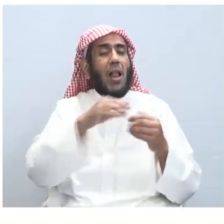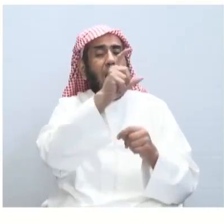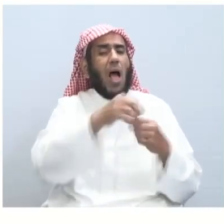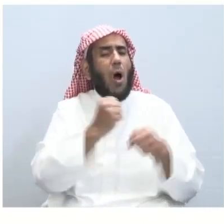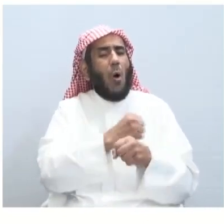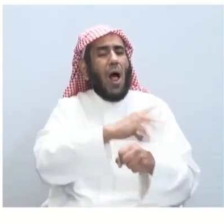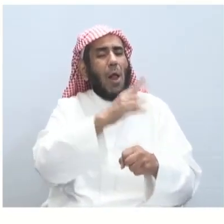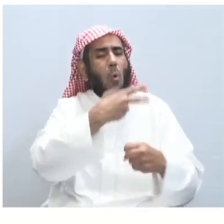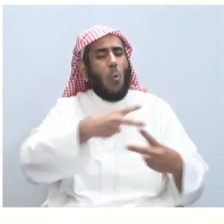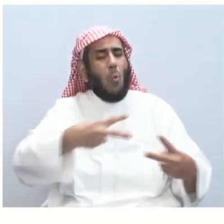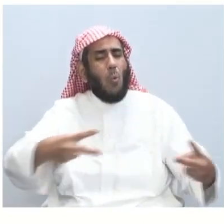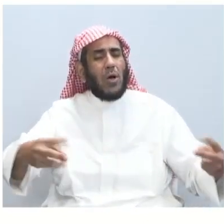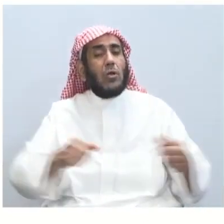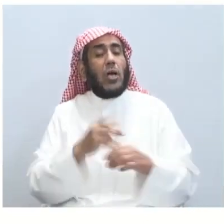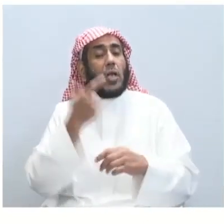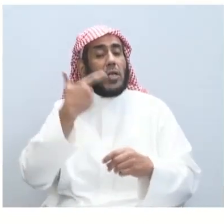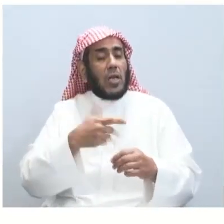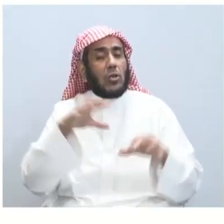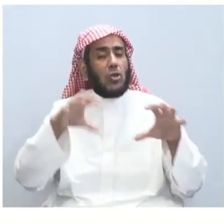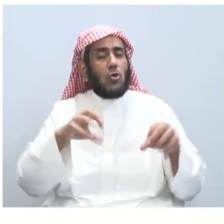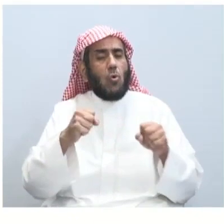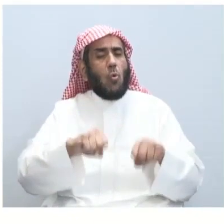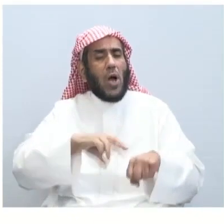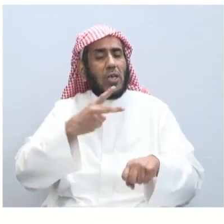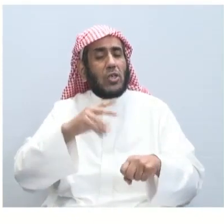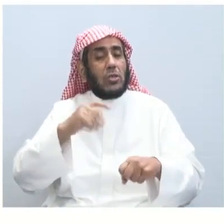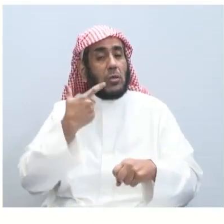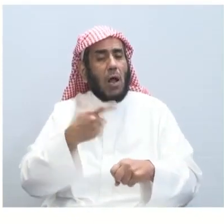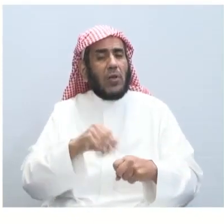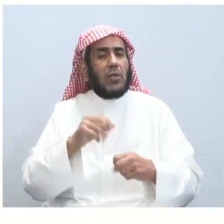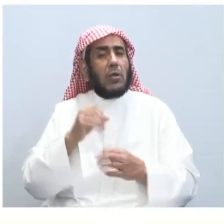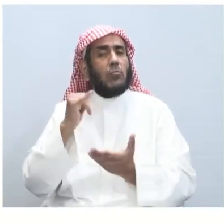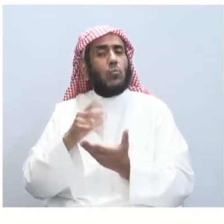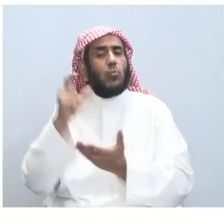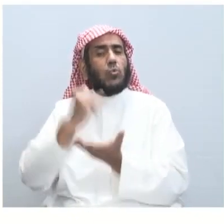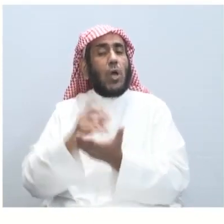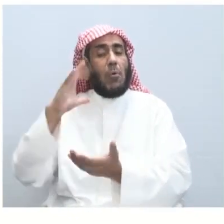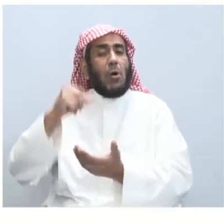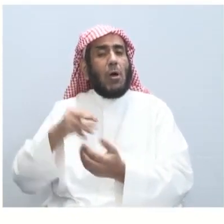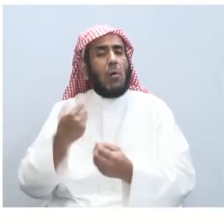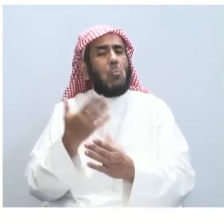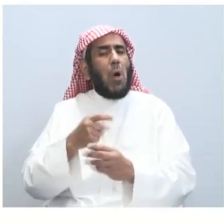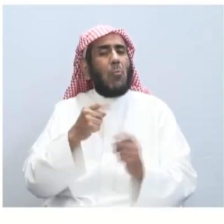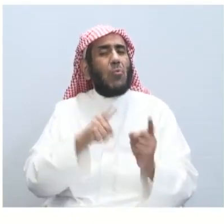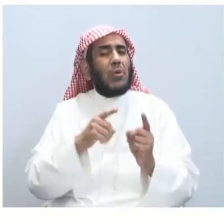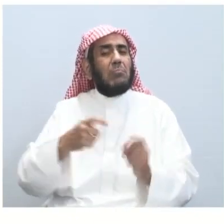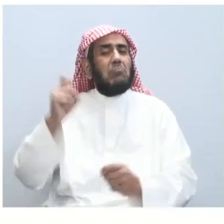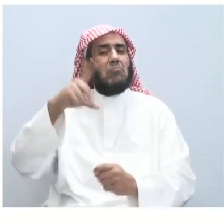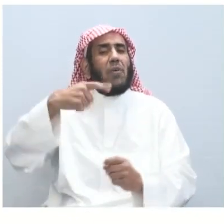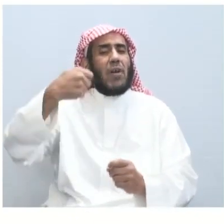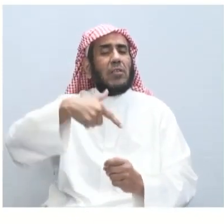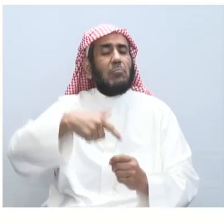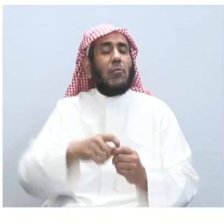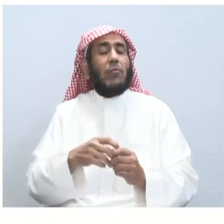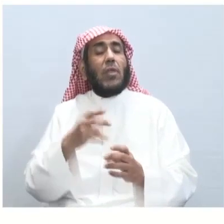وتحت ادارته واشرافه تحت اداره واشراف صاحب العمل بمقابل اجر هذا جانب من